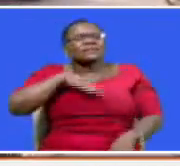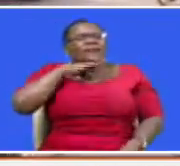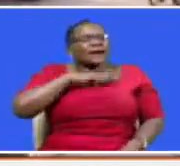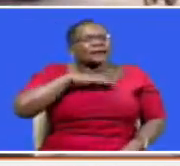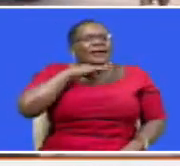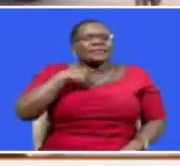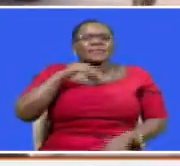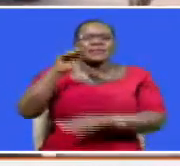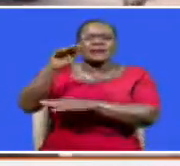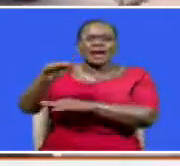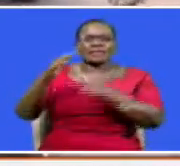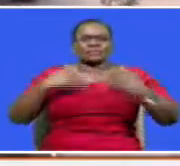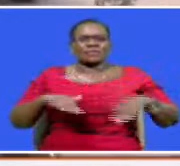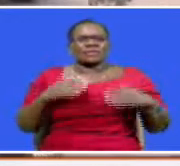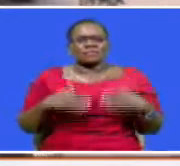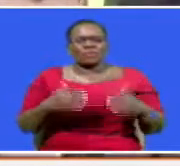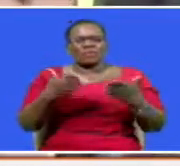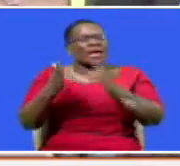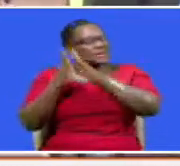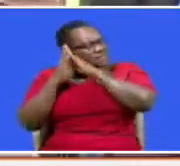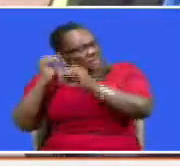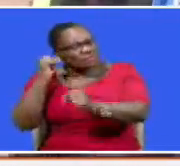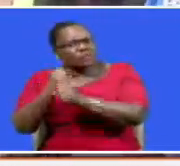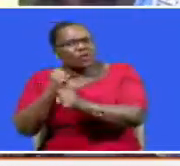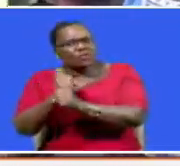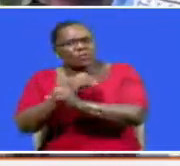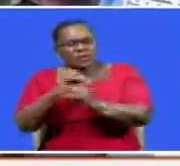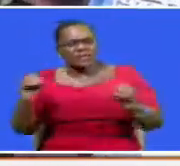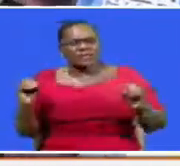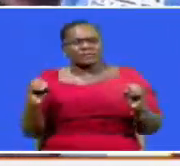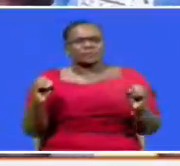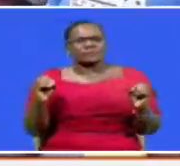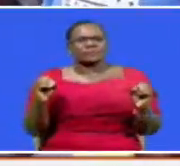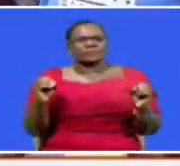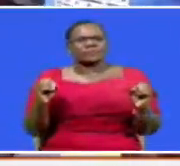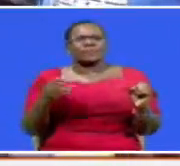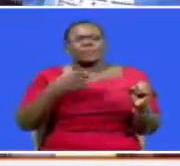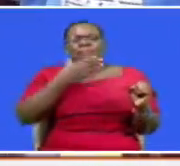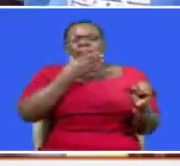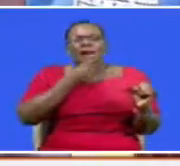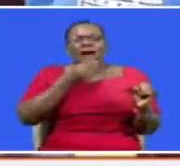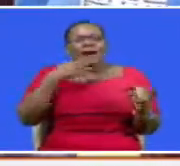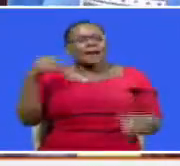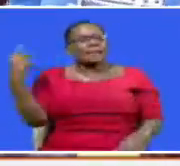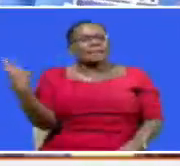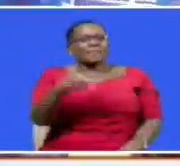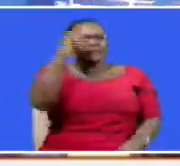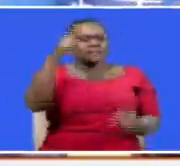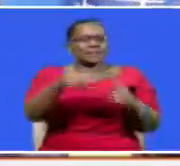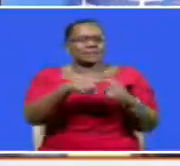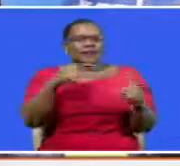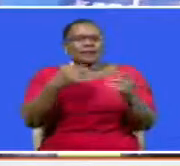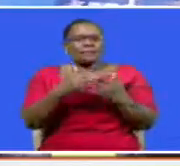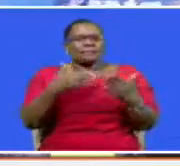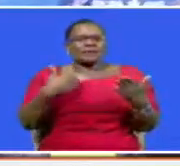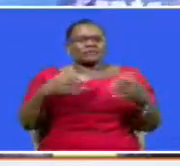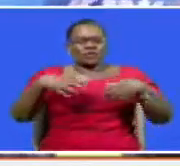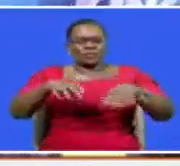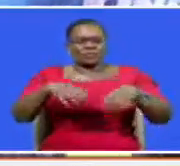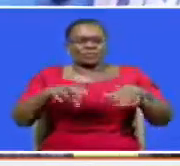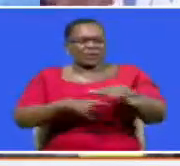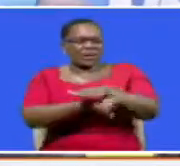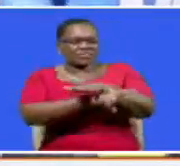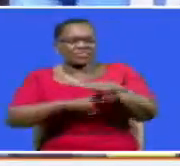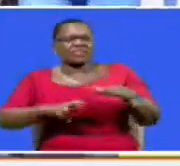hivyo naomba wale watu wasilale kazi yao. Inadaiwa kwamba mwenda zake alipigwa na kuuawa kabla ya pikipiki